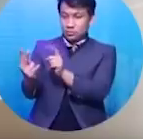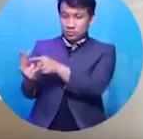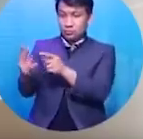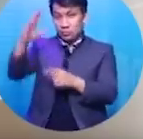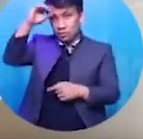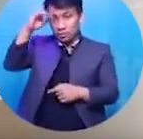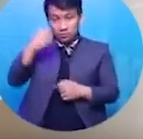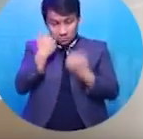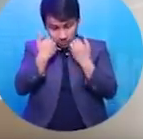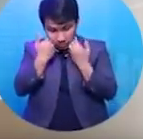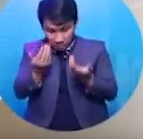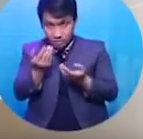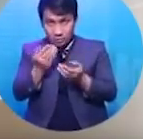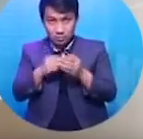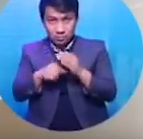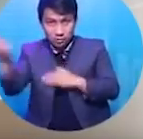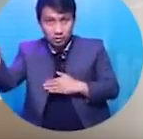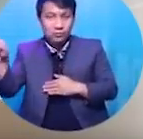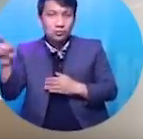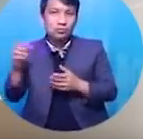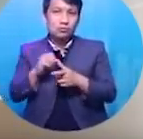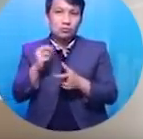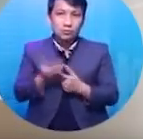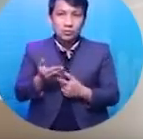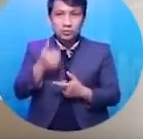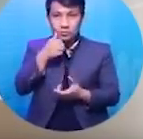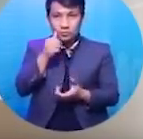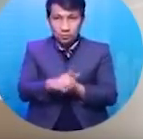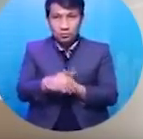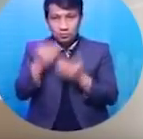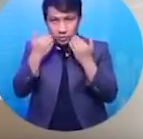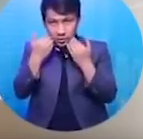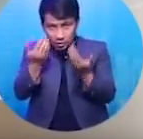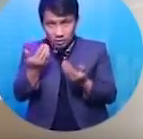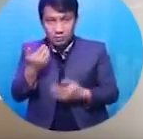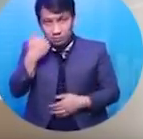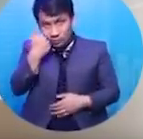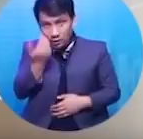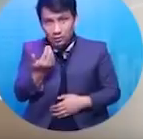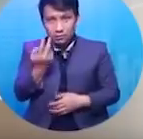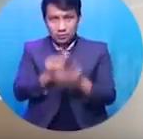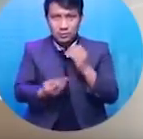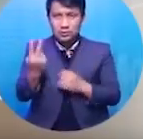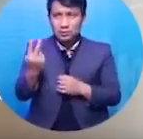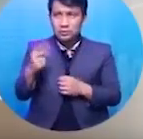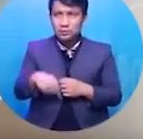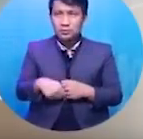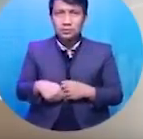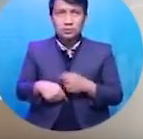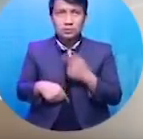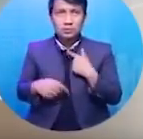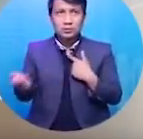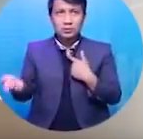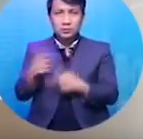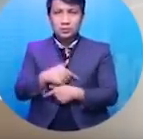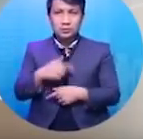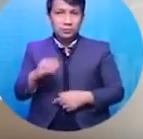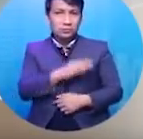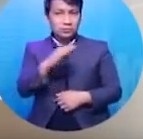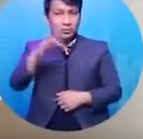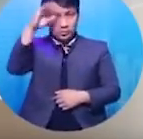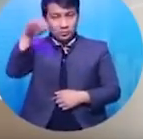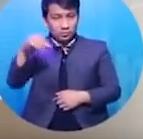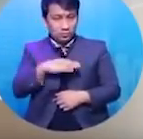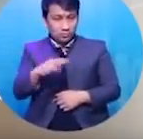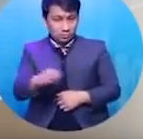lalaki o tatakbo si lalaki o si misis ay mahiya. Either of the two. Ang nangyari, eh, nagmatapang pa si lalaki,